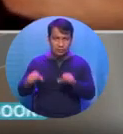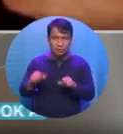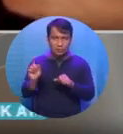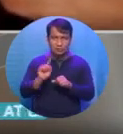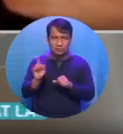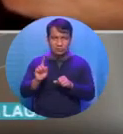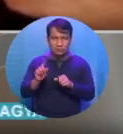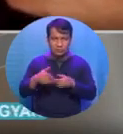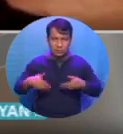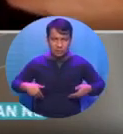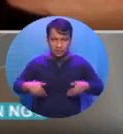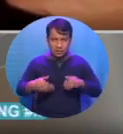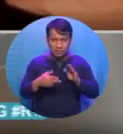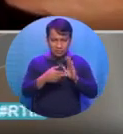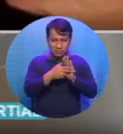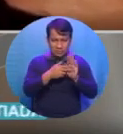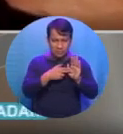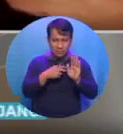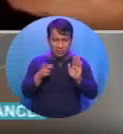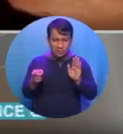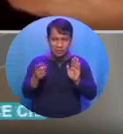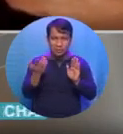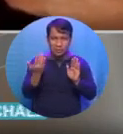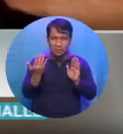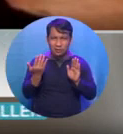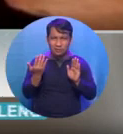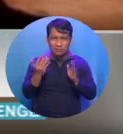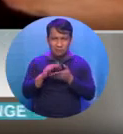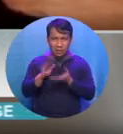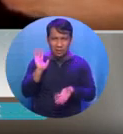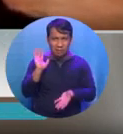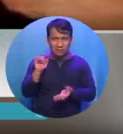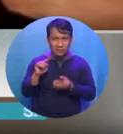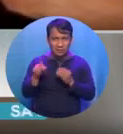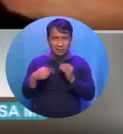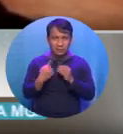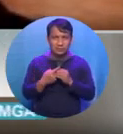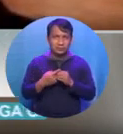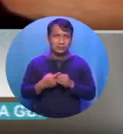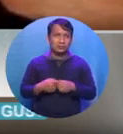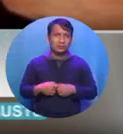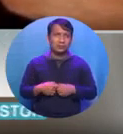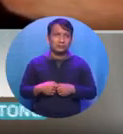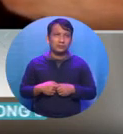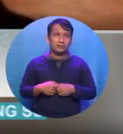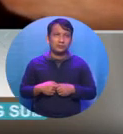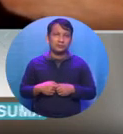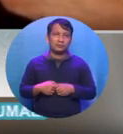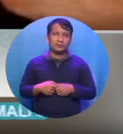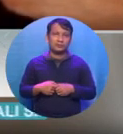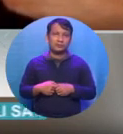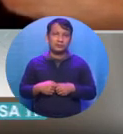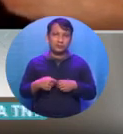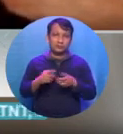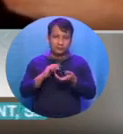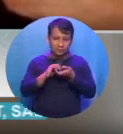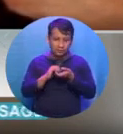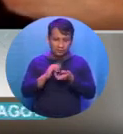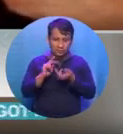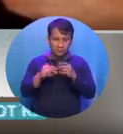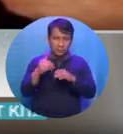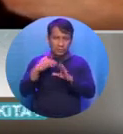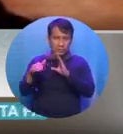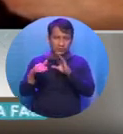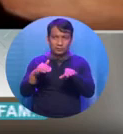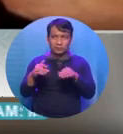klaseng shorts yun? May tatak ba? Hindi po, parang couple shirt po. O, couple shirt po siya. Couple shirt. Tapos nag-send